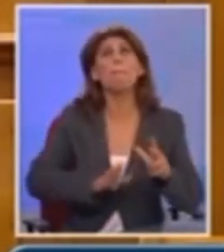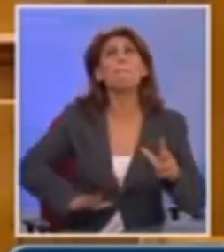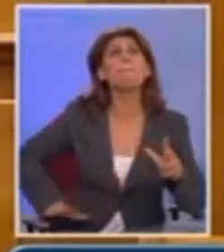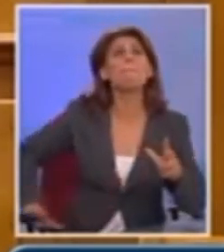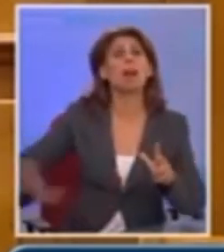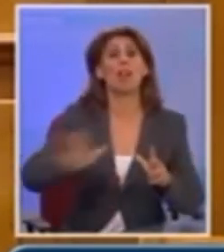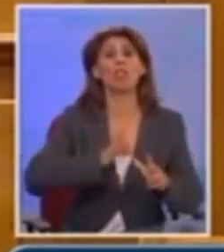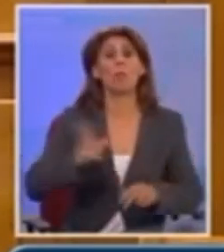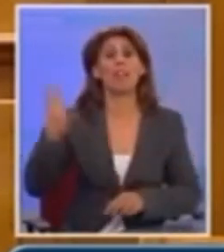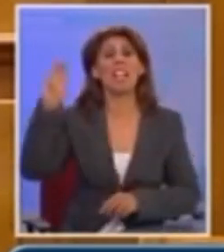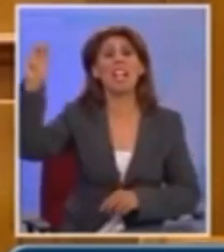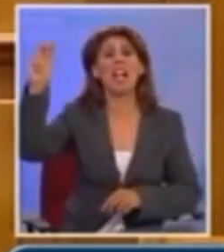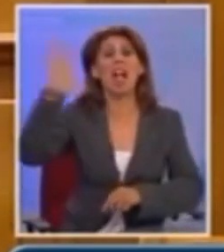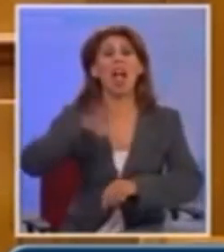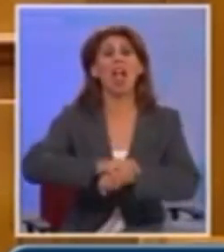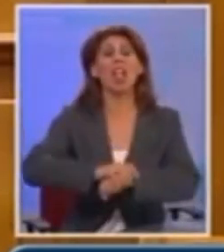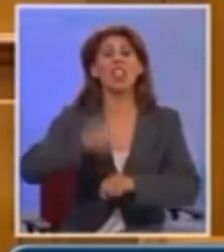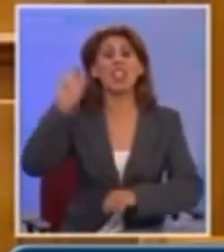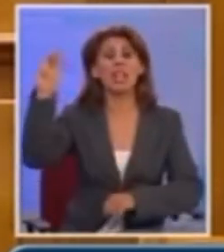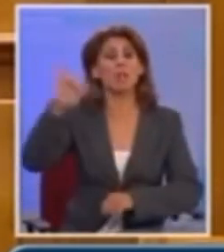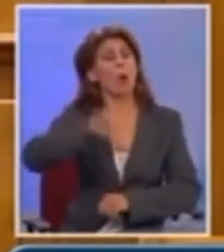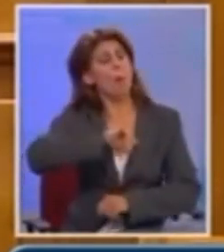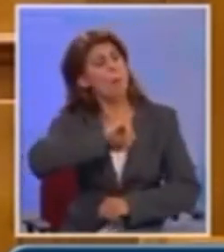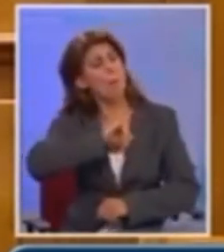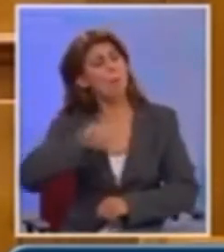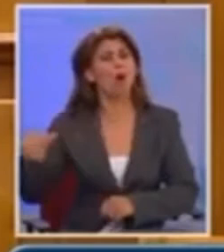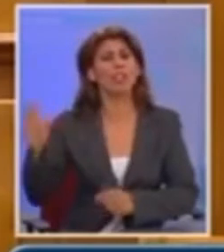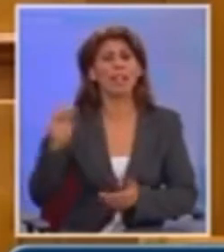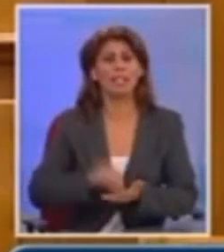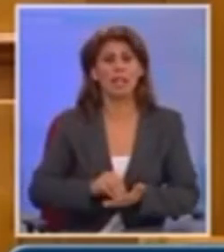πανανθρώπινη δέσμευση του ποτέ ξανά?